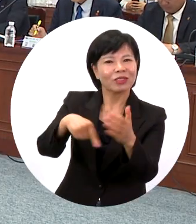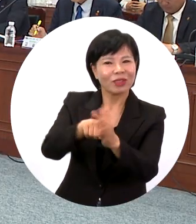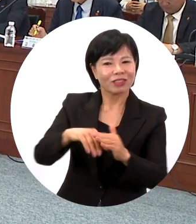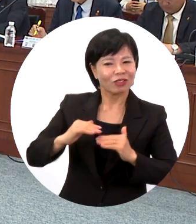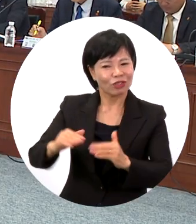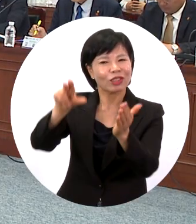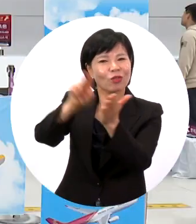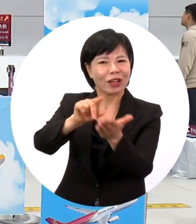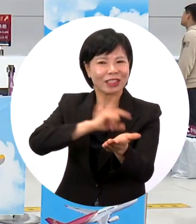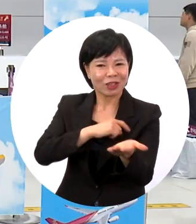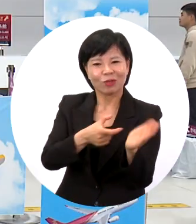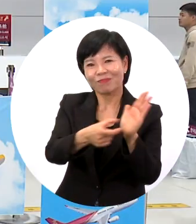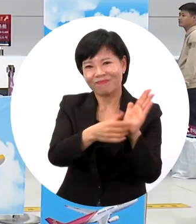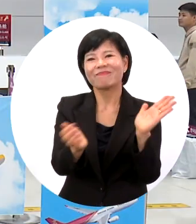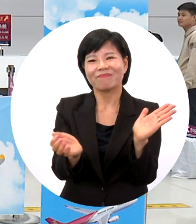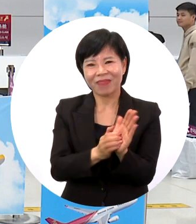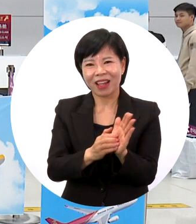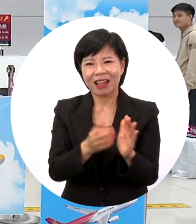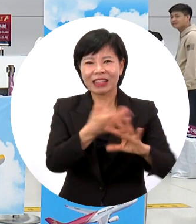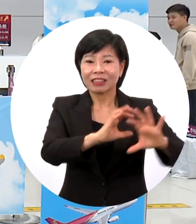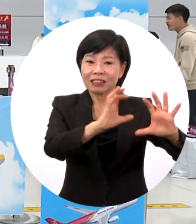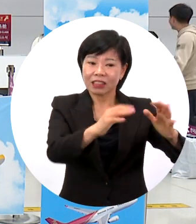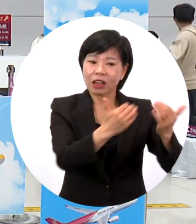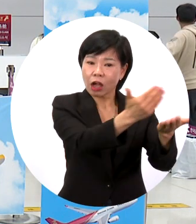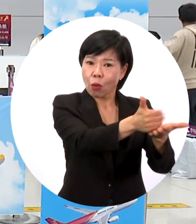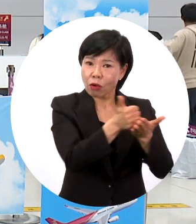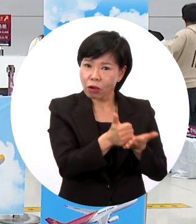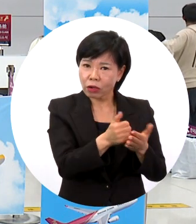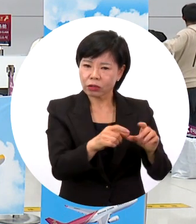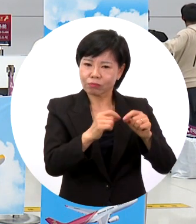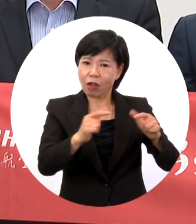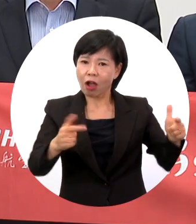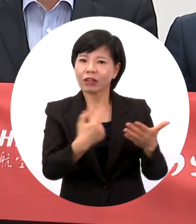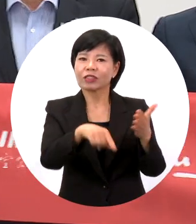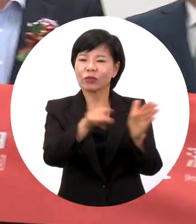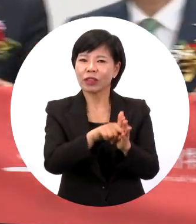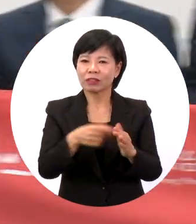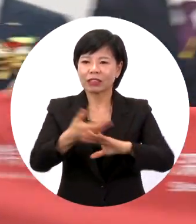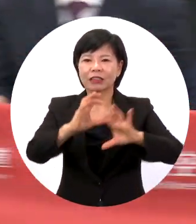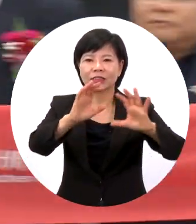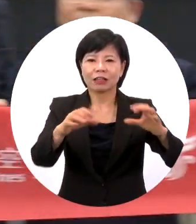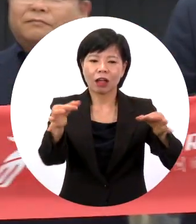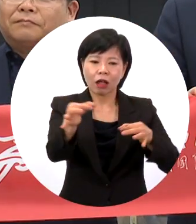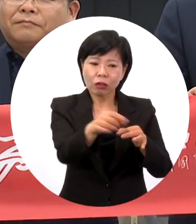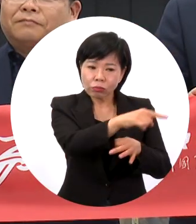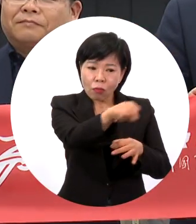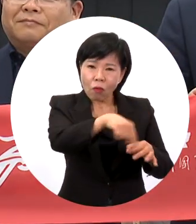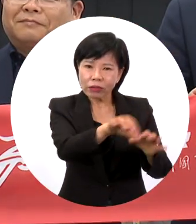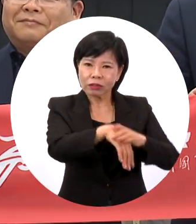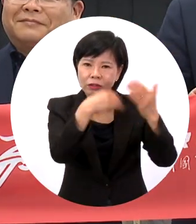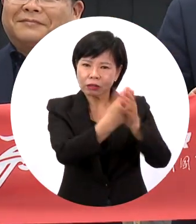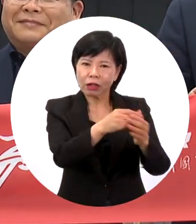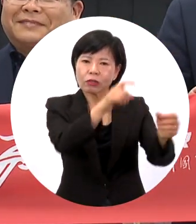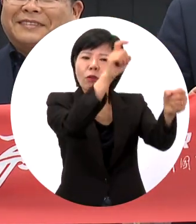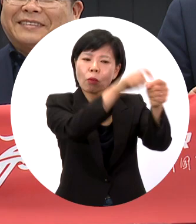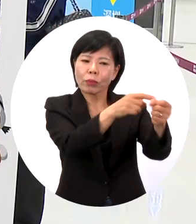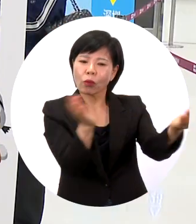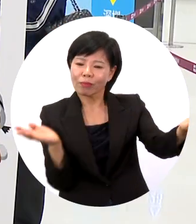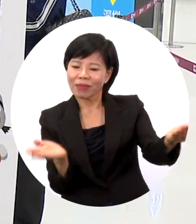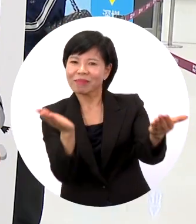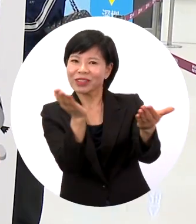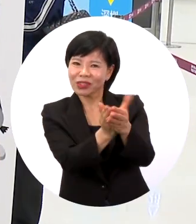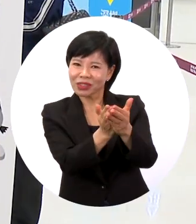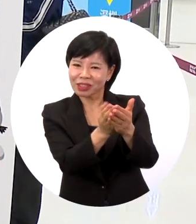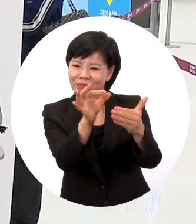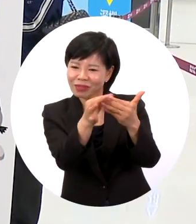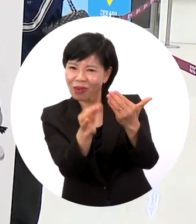추진 과제로 다뤄졌습니다. 외국인 관광시장 확대를 위해 해외 관광시장별 트렌드를 반영한 맞춤형